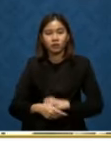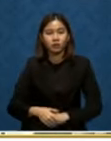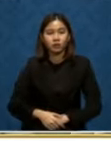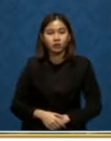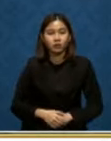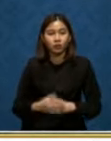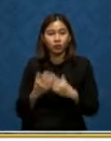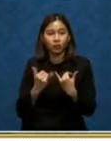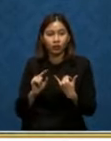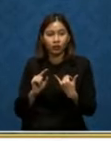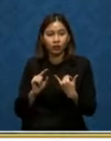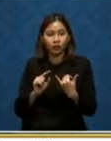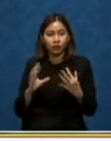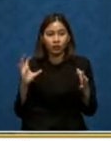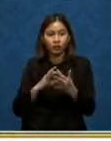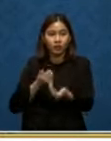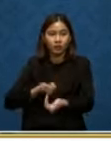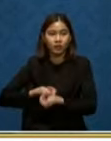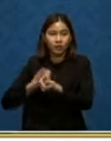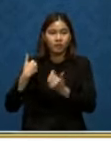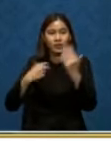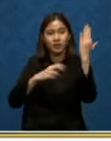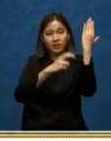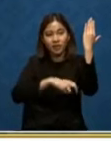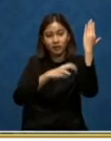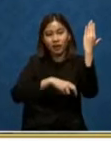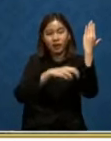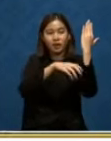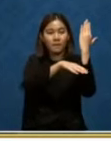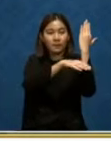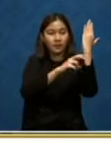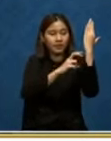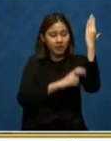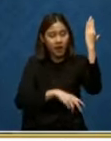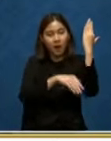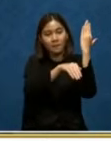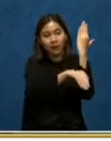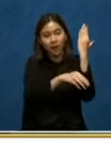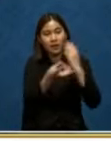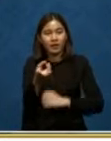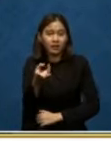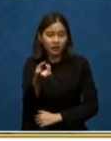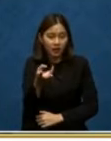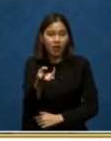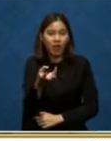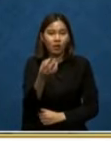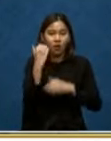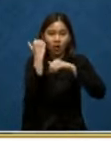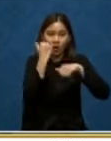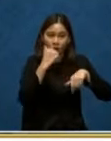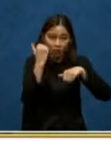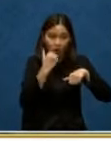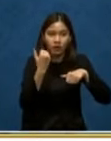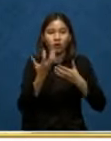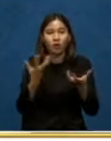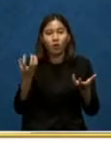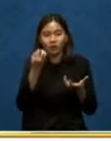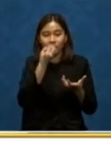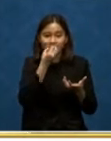พืชผลทางการเกษตรประกอบด้วยยางพาราความน้ำมันมันสำปะหลังข้าวอ้อยและสินค้าบริโภค